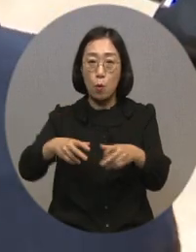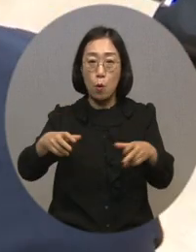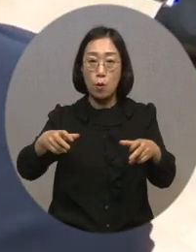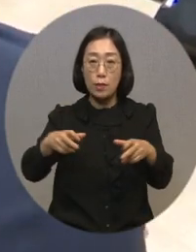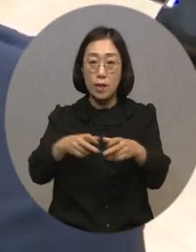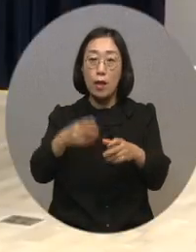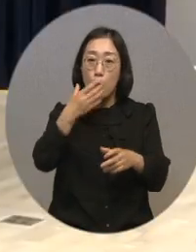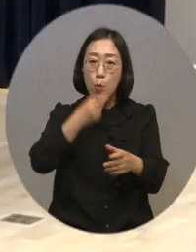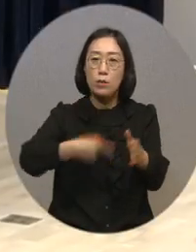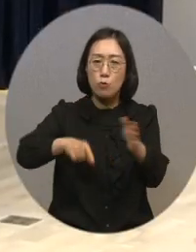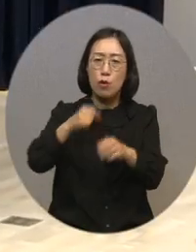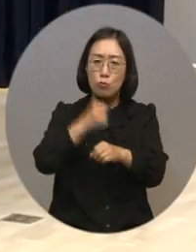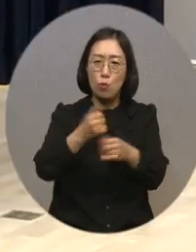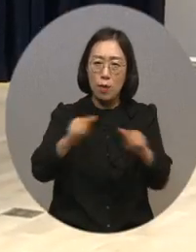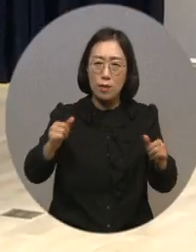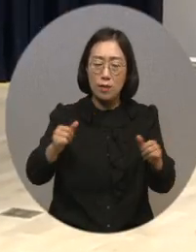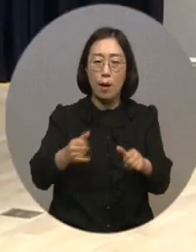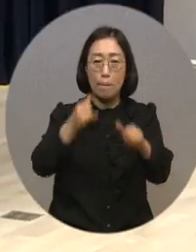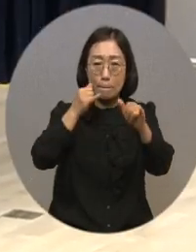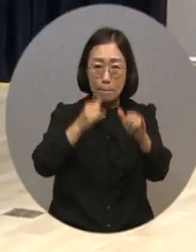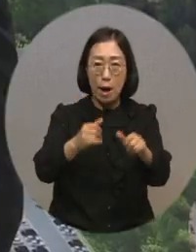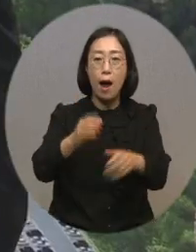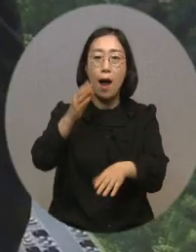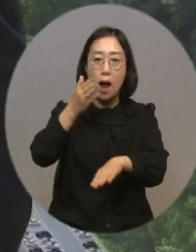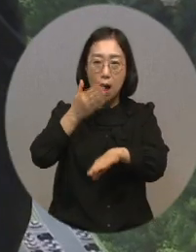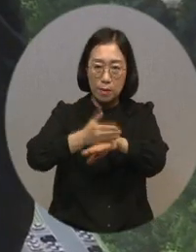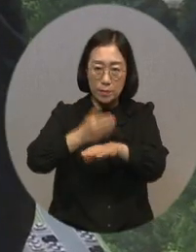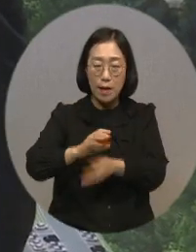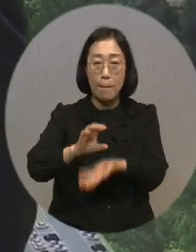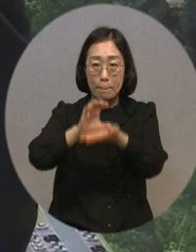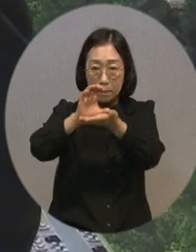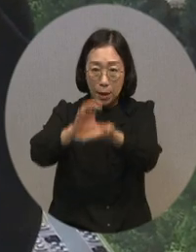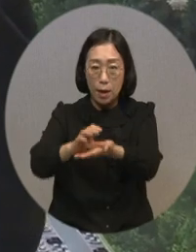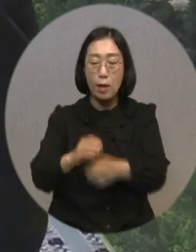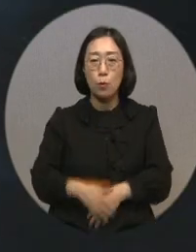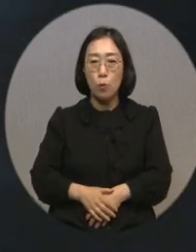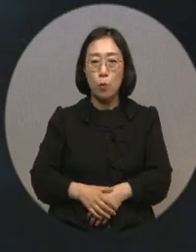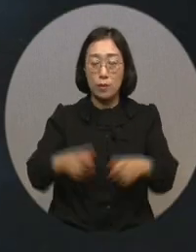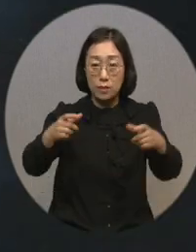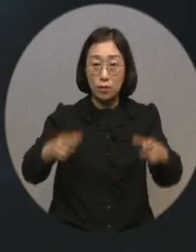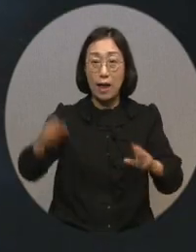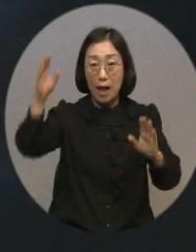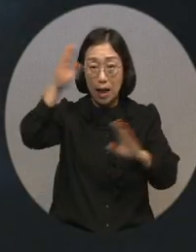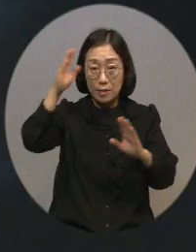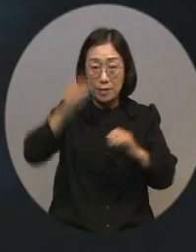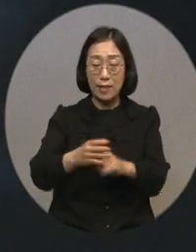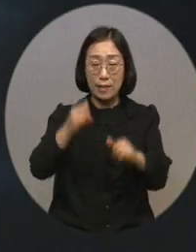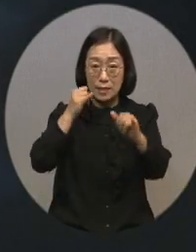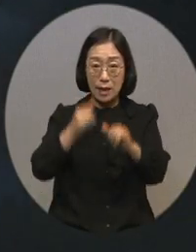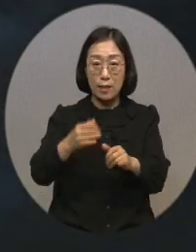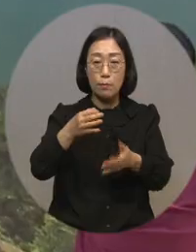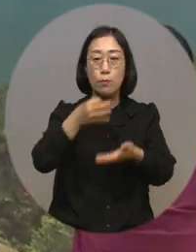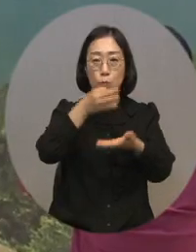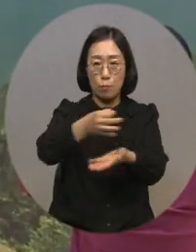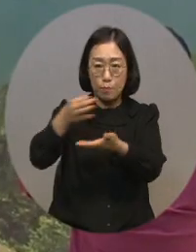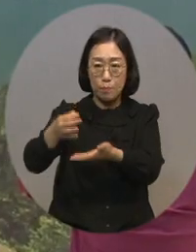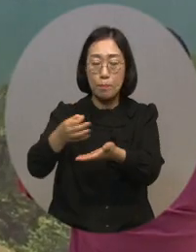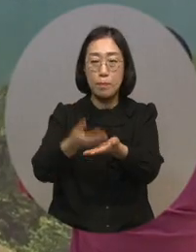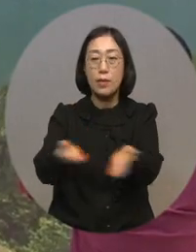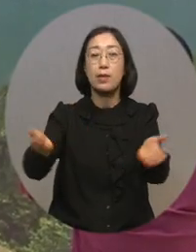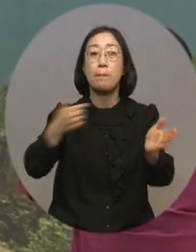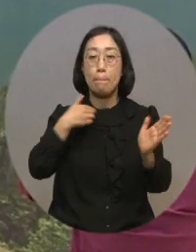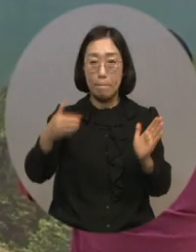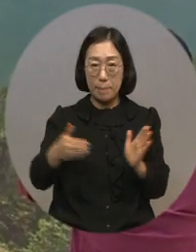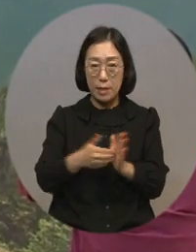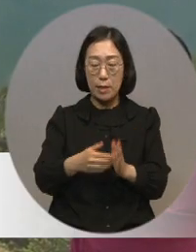힘쓴 유공자에 대한 표창과 감사패 및 공로패 수여, 지역사회 학생들을 위한 장학금 전달식도 함께